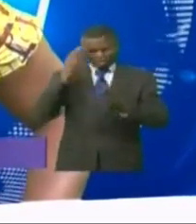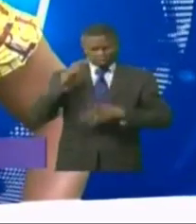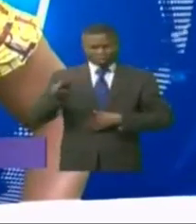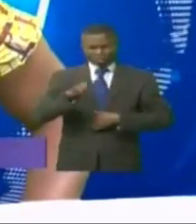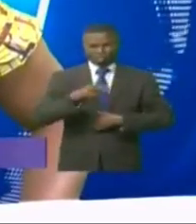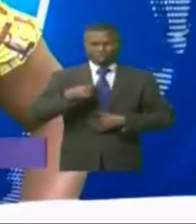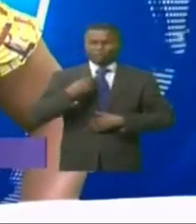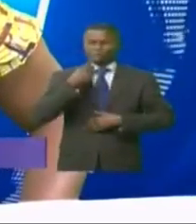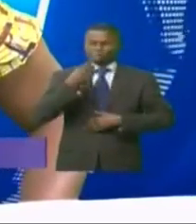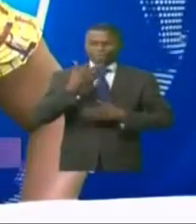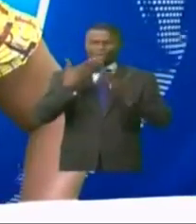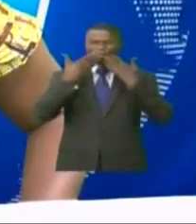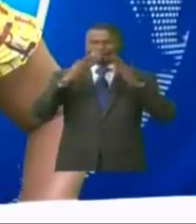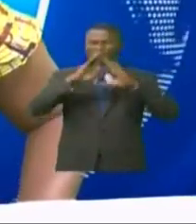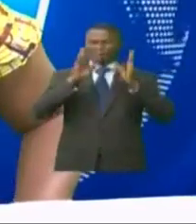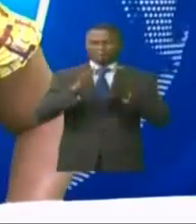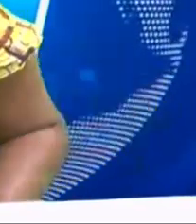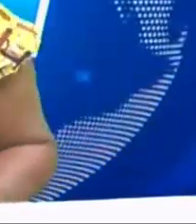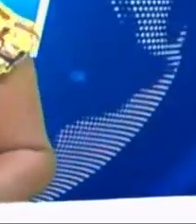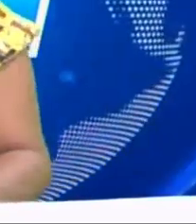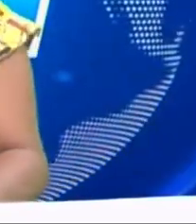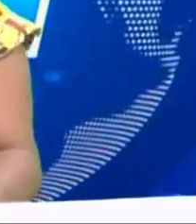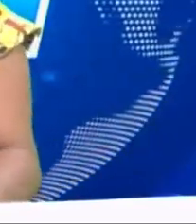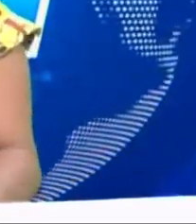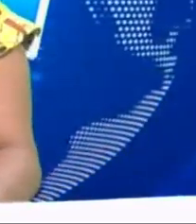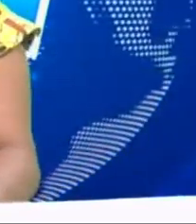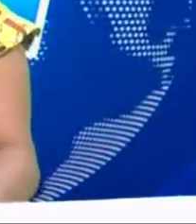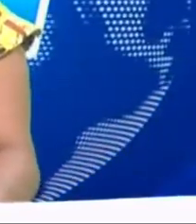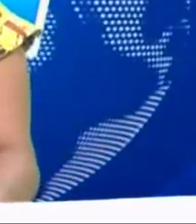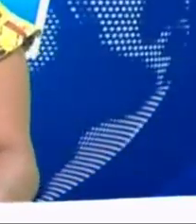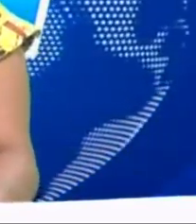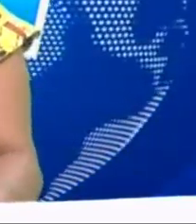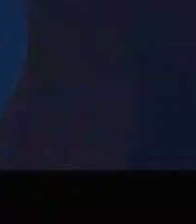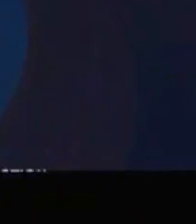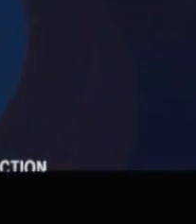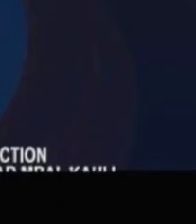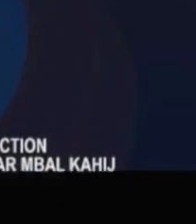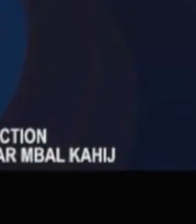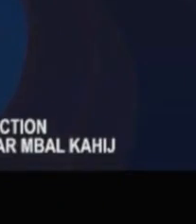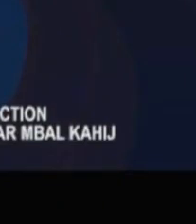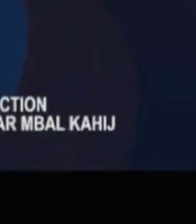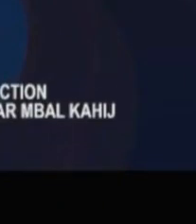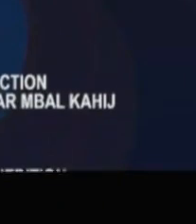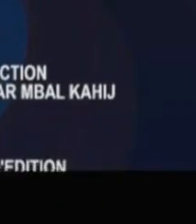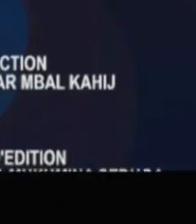de Merveille Mikomo. Merci et bon tour de programme sur la RTNC. Au revoir.